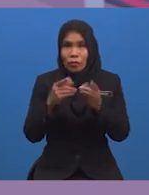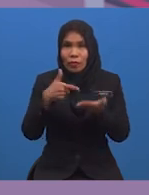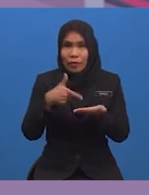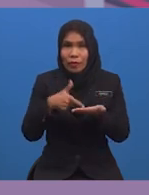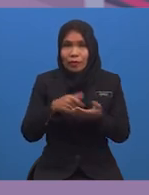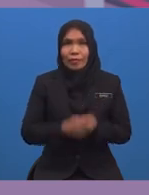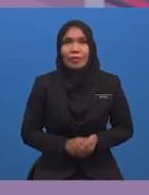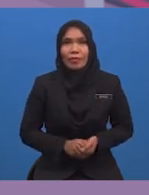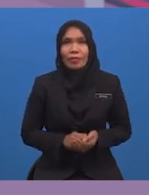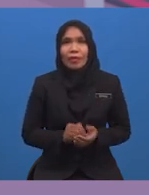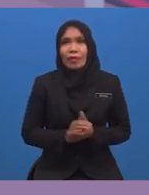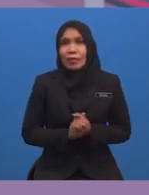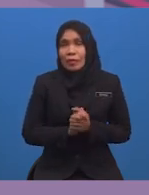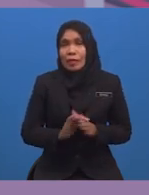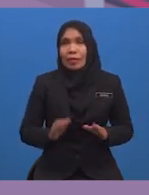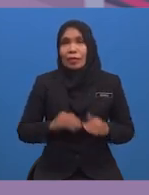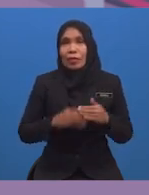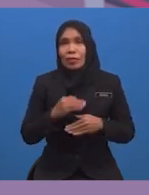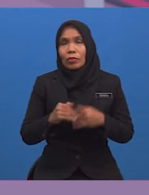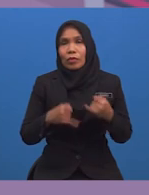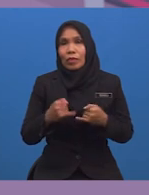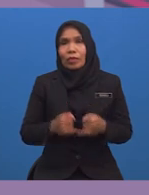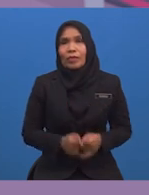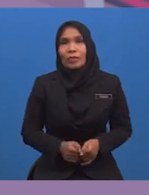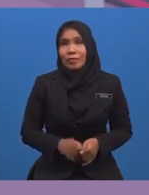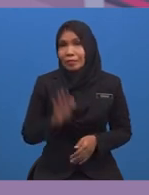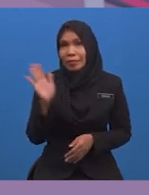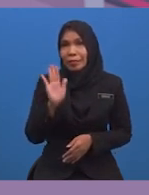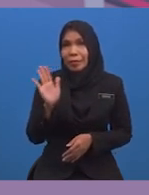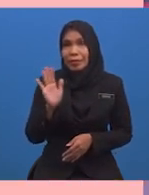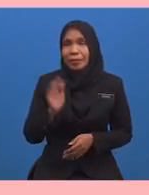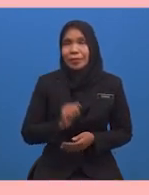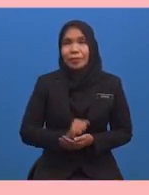kita berjumpa lagi, selamat maju jaya dan jaga diri. Bye-bye!